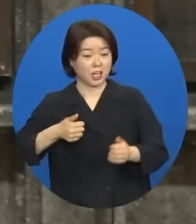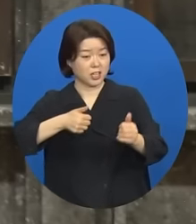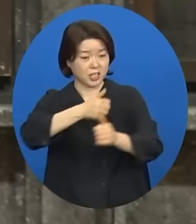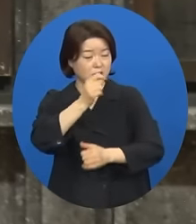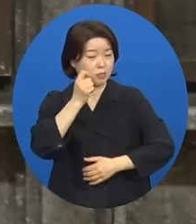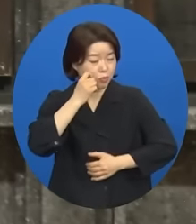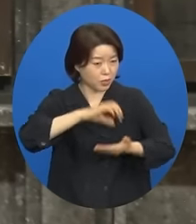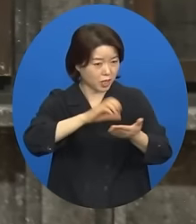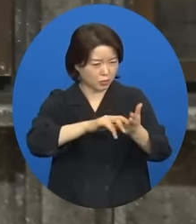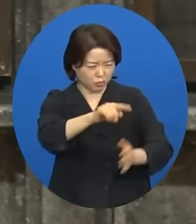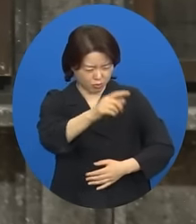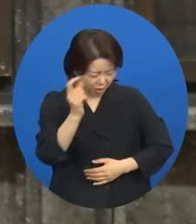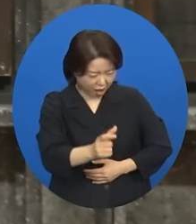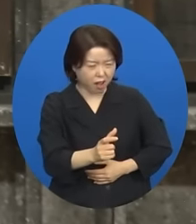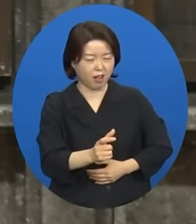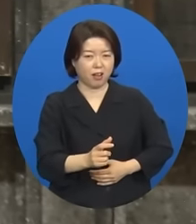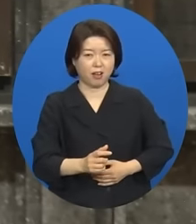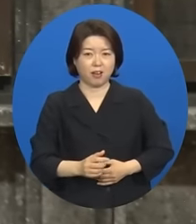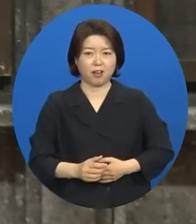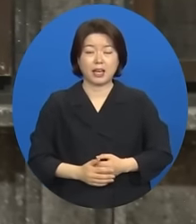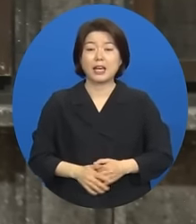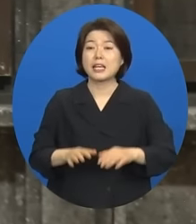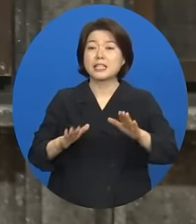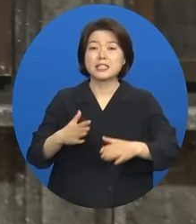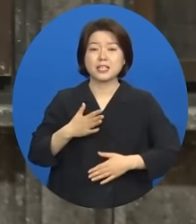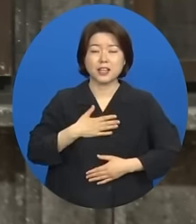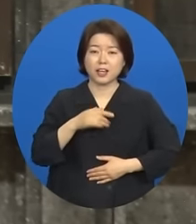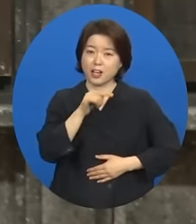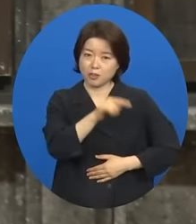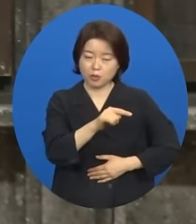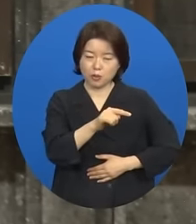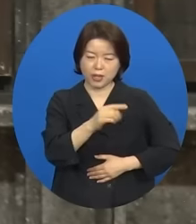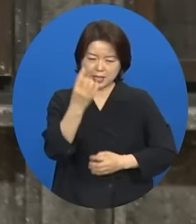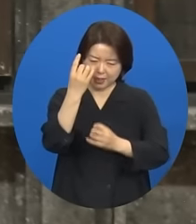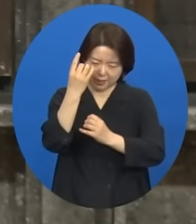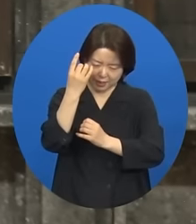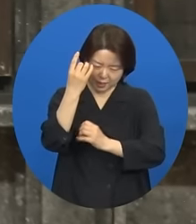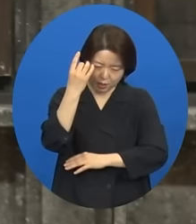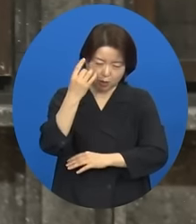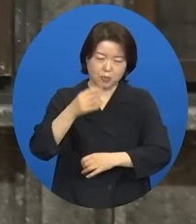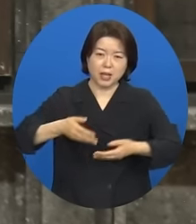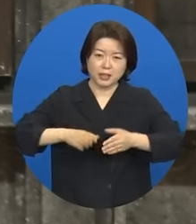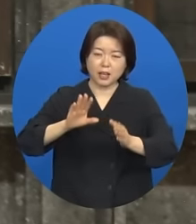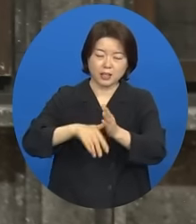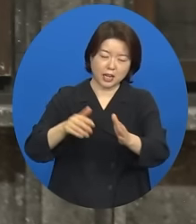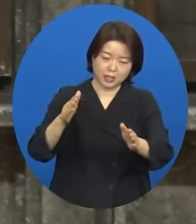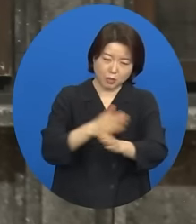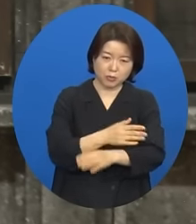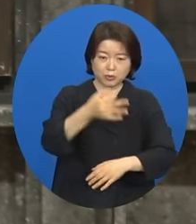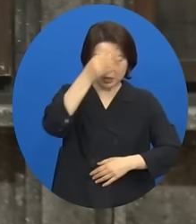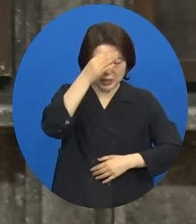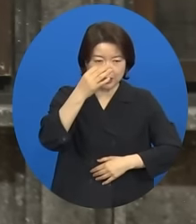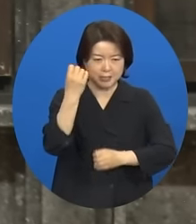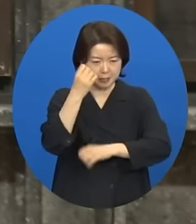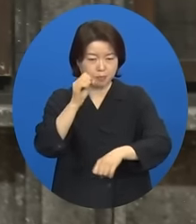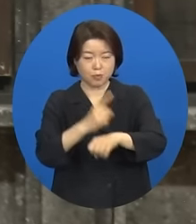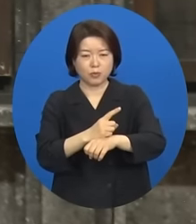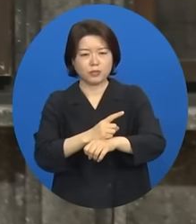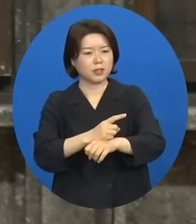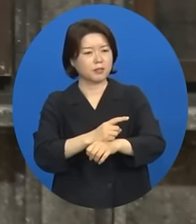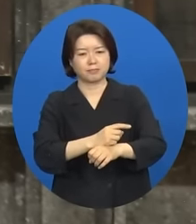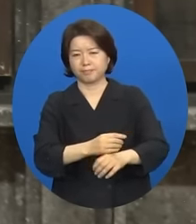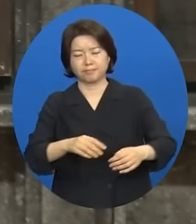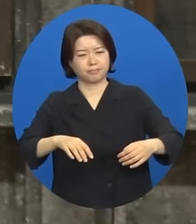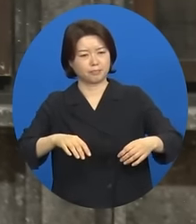정도로 강하구나. 이제는 내가 너의 그 타고난 재능과 선천적인 본성을 쳐야겠다.